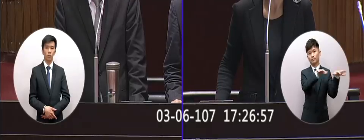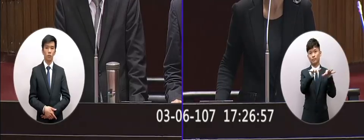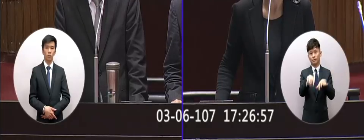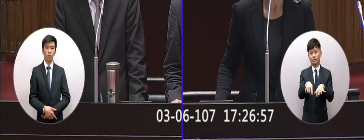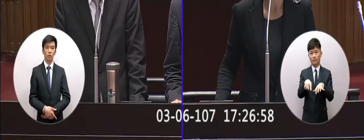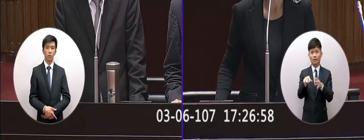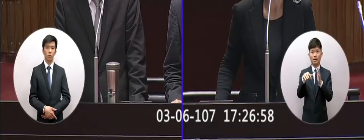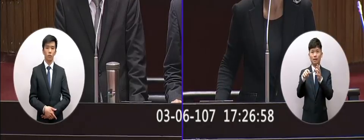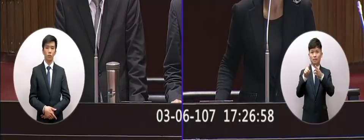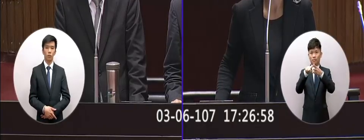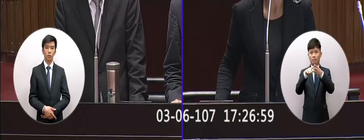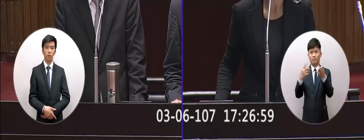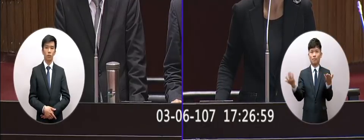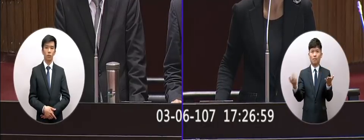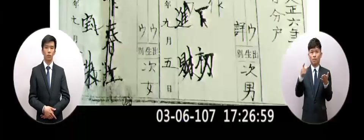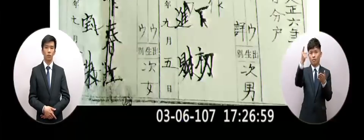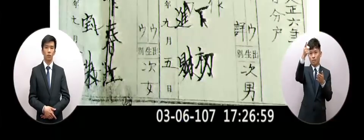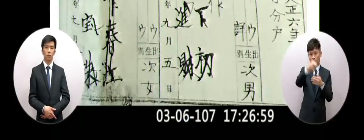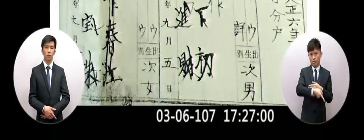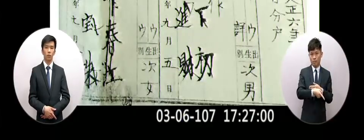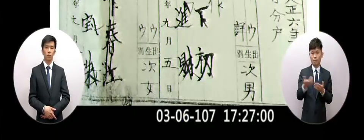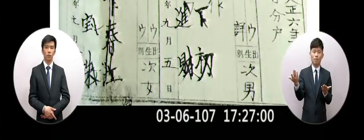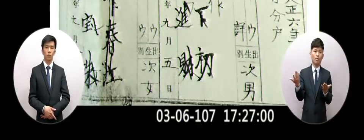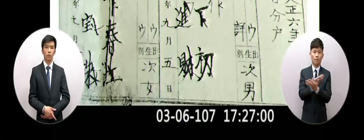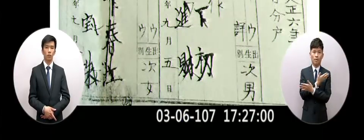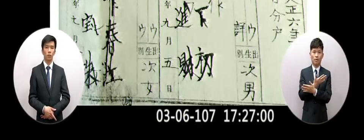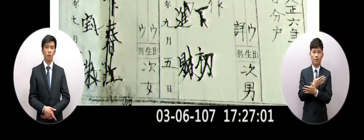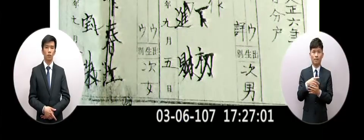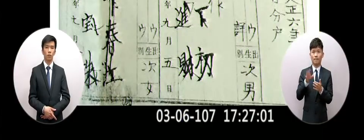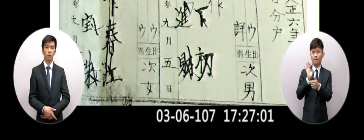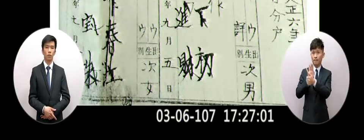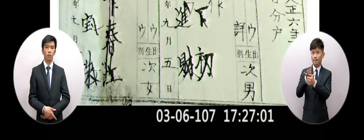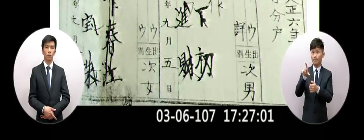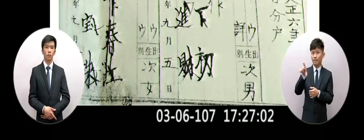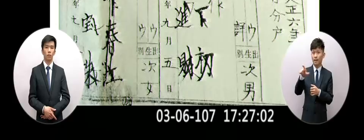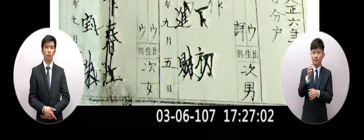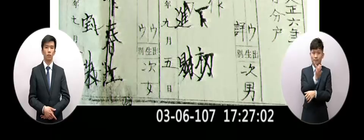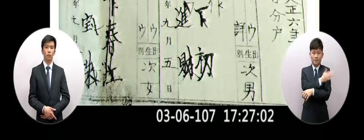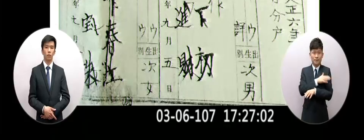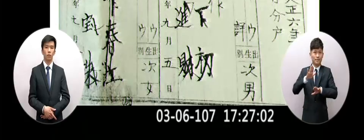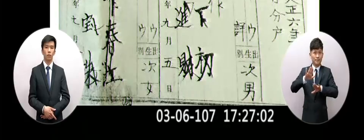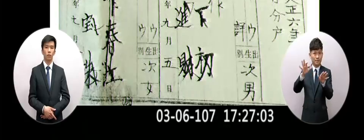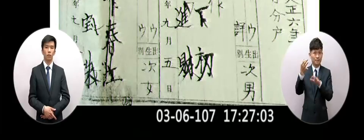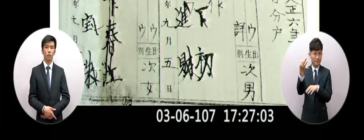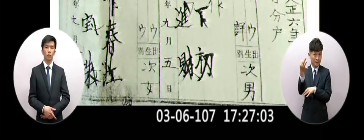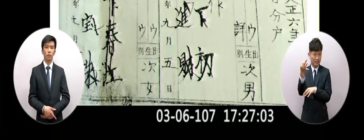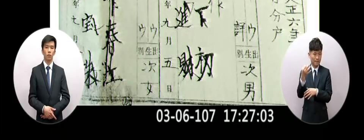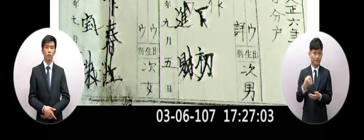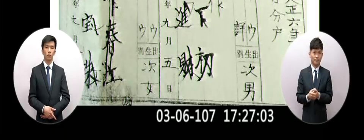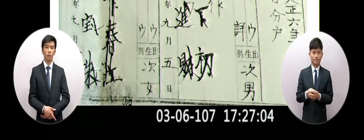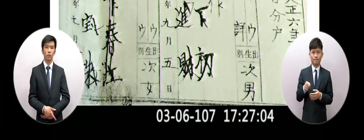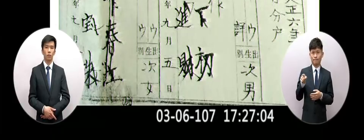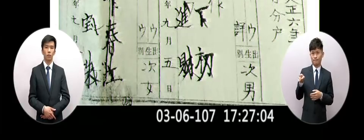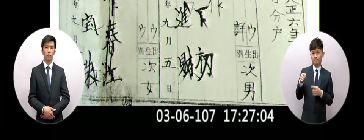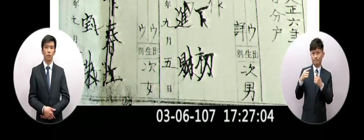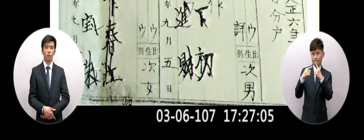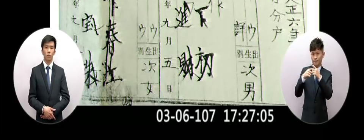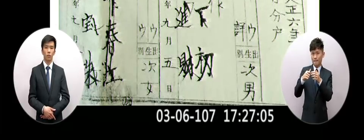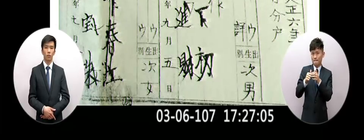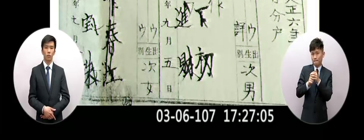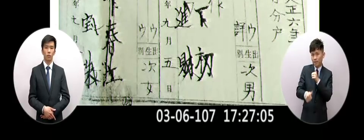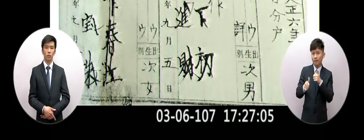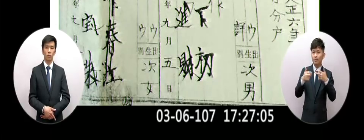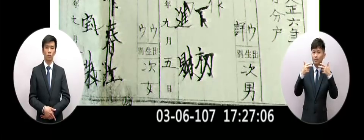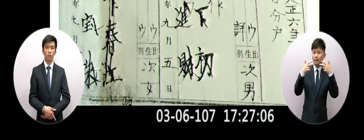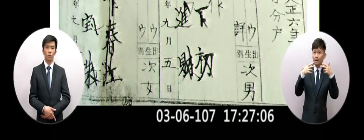个字给他划掉，他就给他取一个名字叫陈进才。这个人出生的时候，部落的